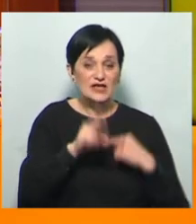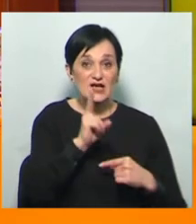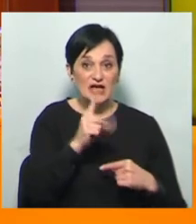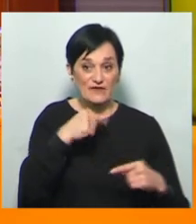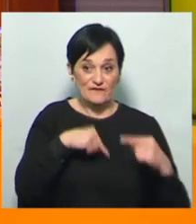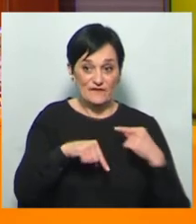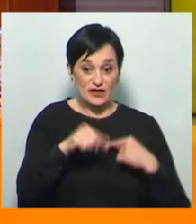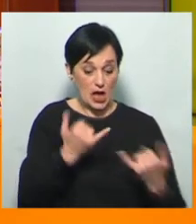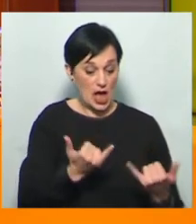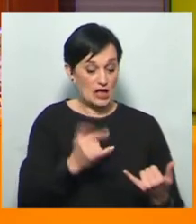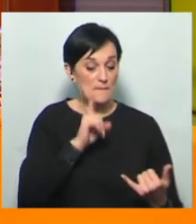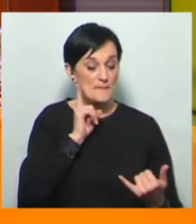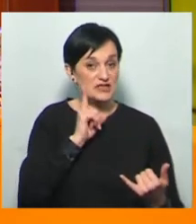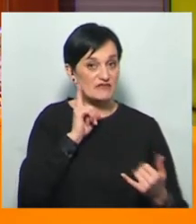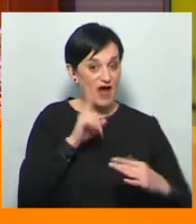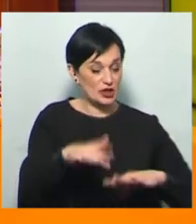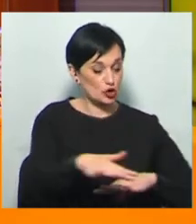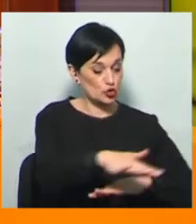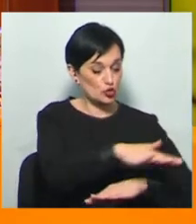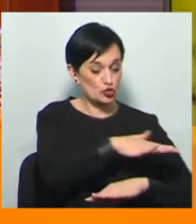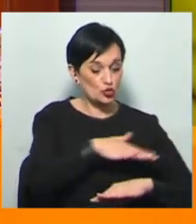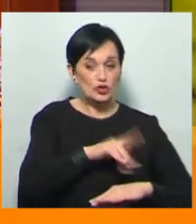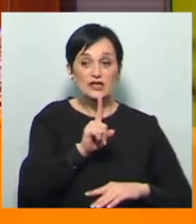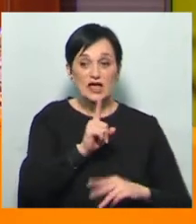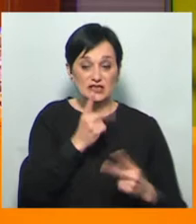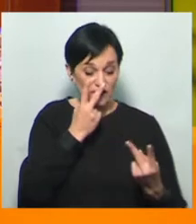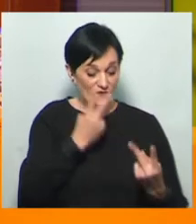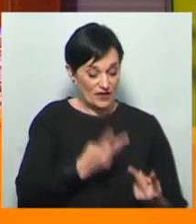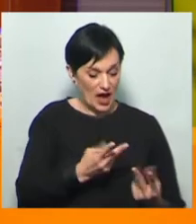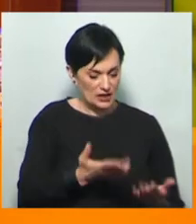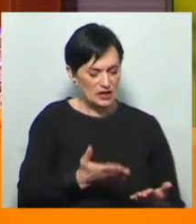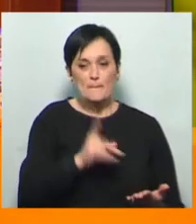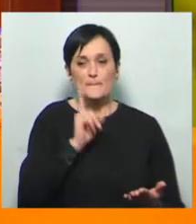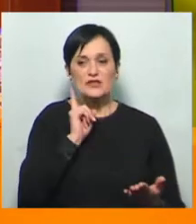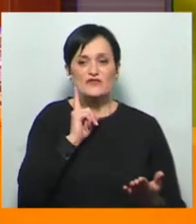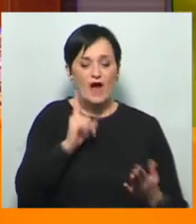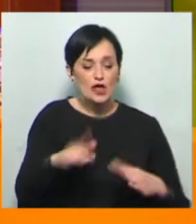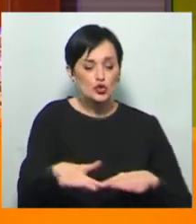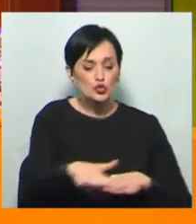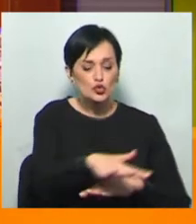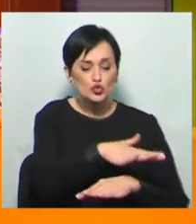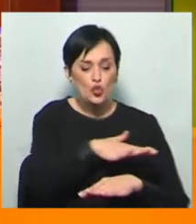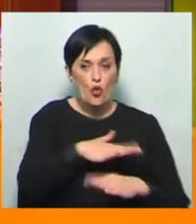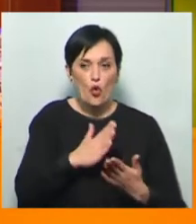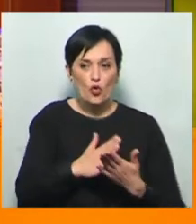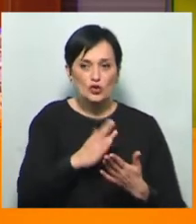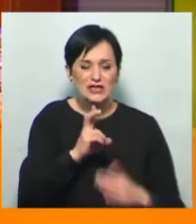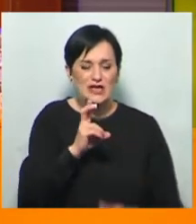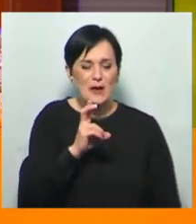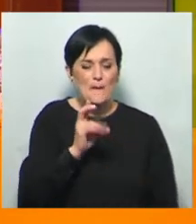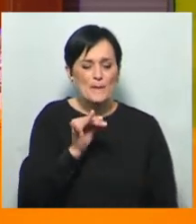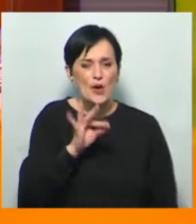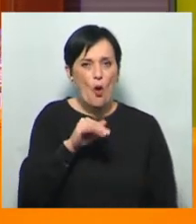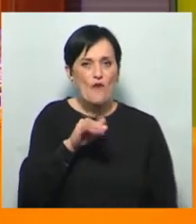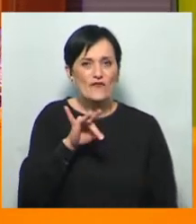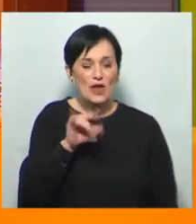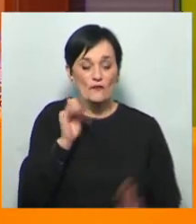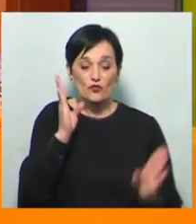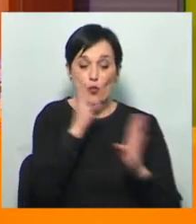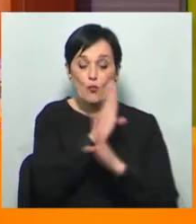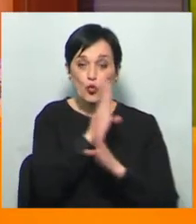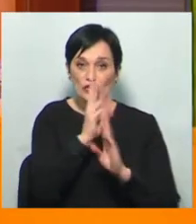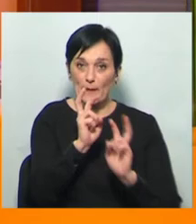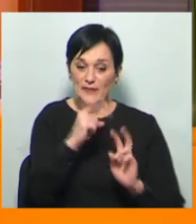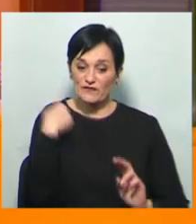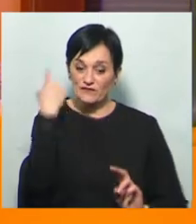სახით, ახლა არის მწვანე ზონაში. რას ხედავთ მწვანე ზონაში? მწვანე ზონაში არის ზუსტად ეს ბიოფლავონოიდები ბუნებრივი